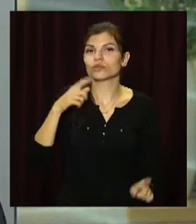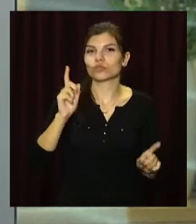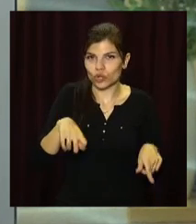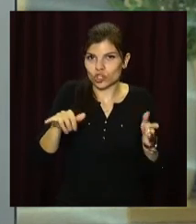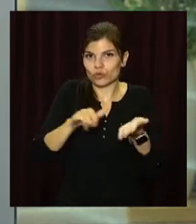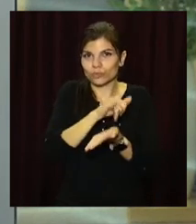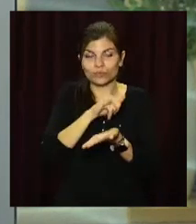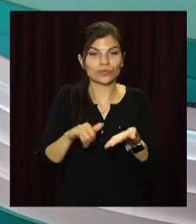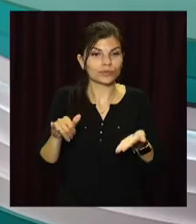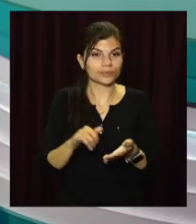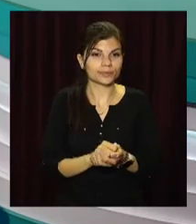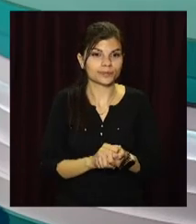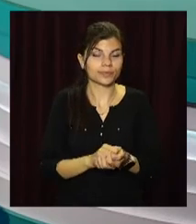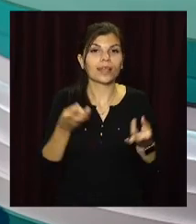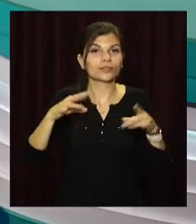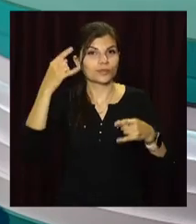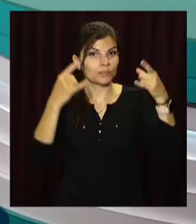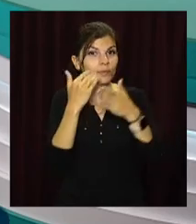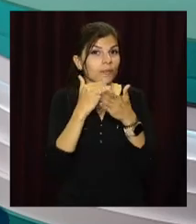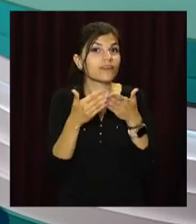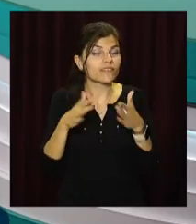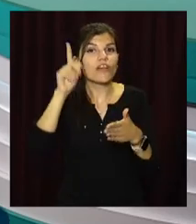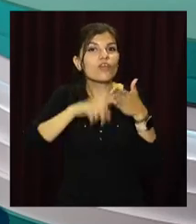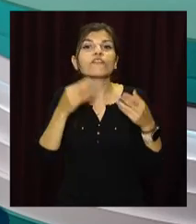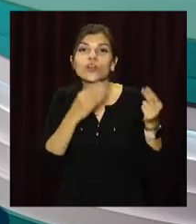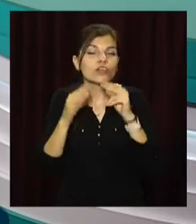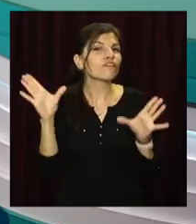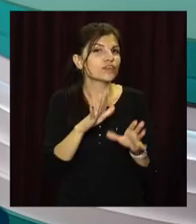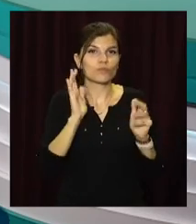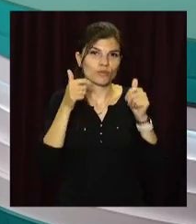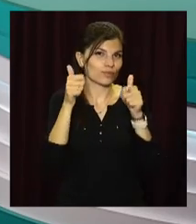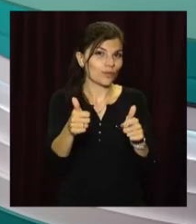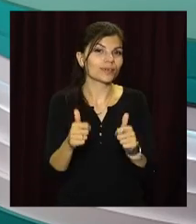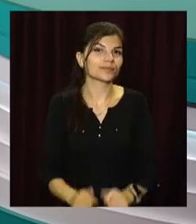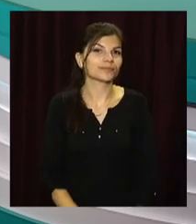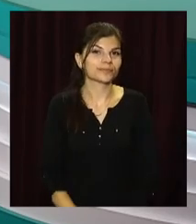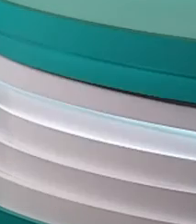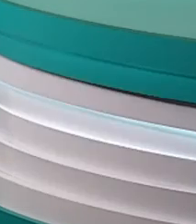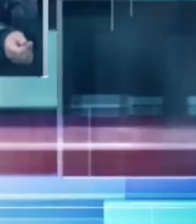на нашому YouTube-каналі. Залишайтесь з відкритим, вірте в краще і все буде добре.